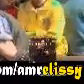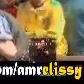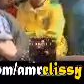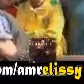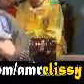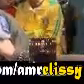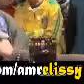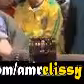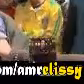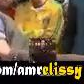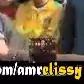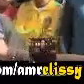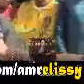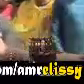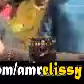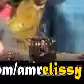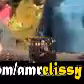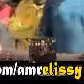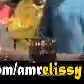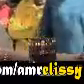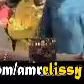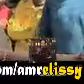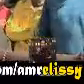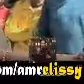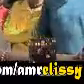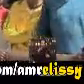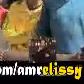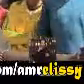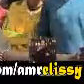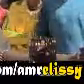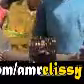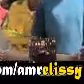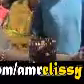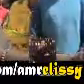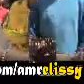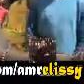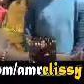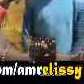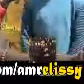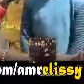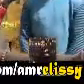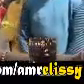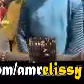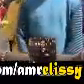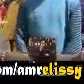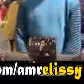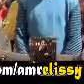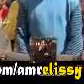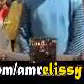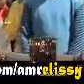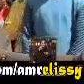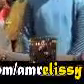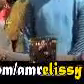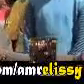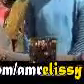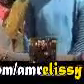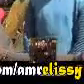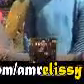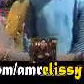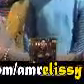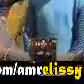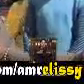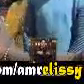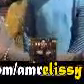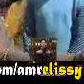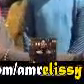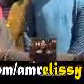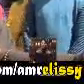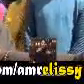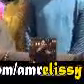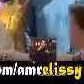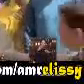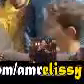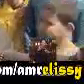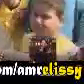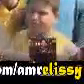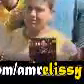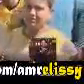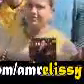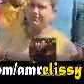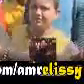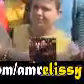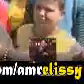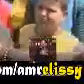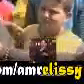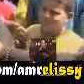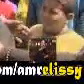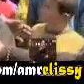ده يعني مؤثر جدا جدا ومشكلة كبيرة بالنسبة للبني آدمين والحيوانات والزراعة،